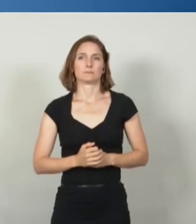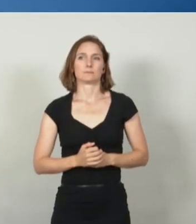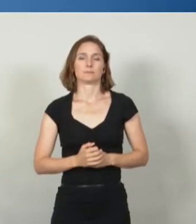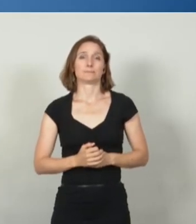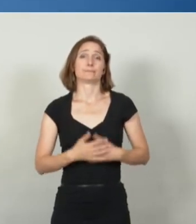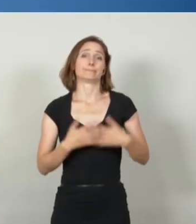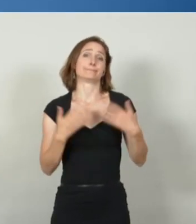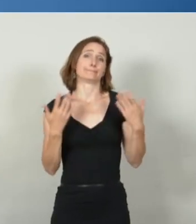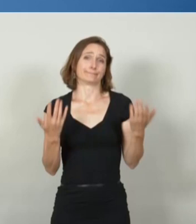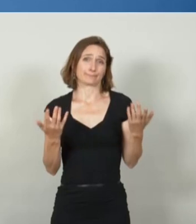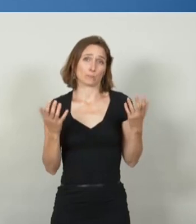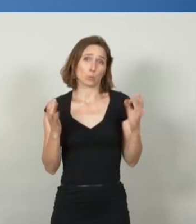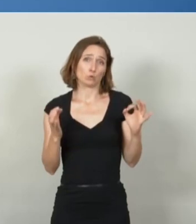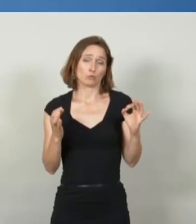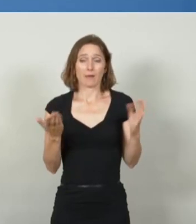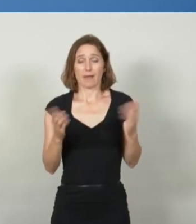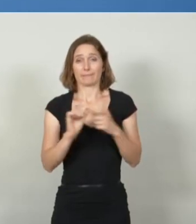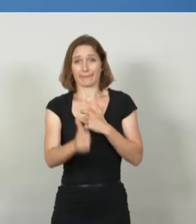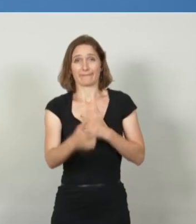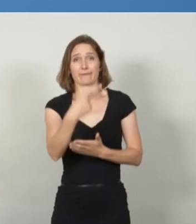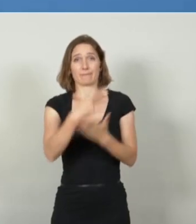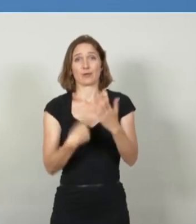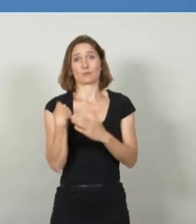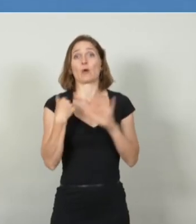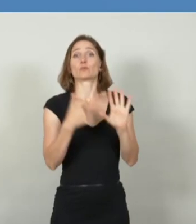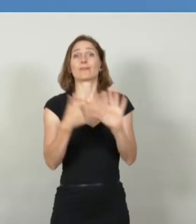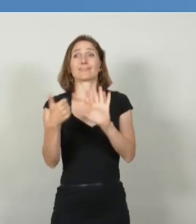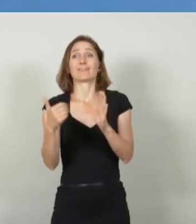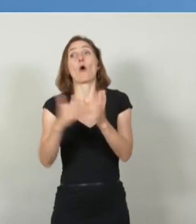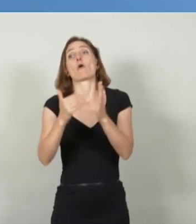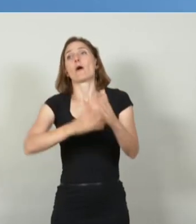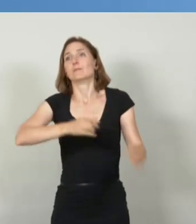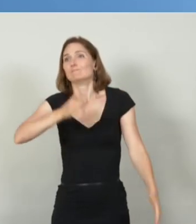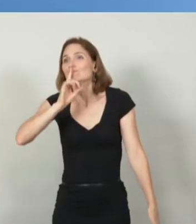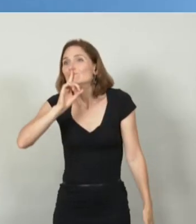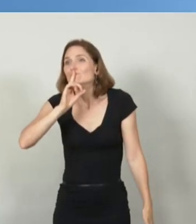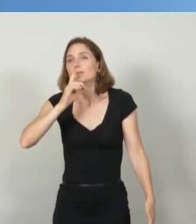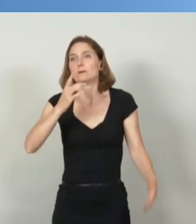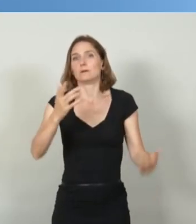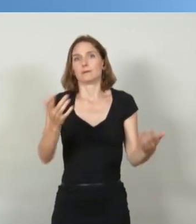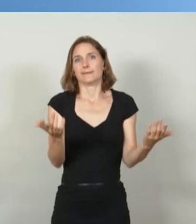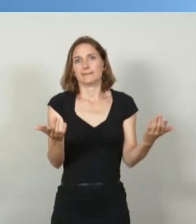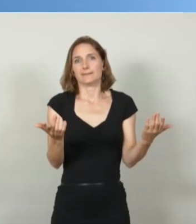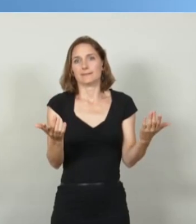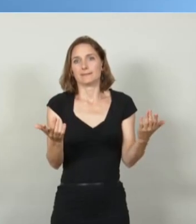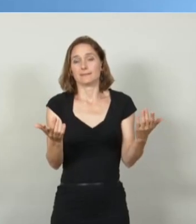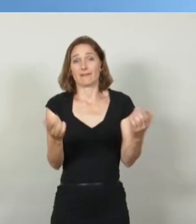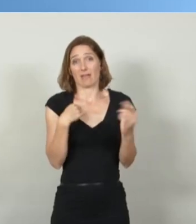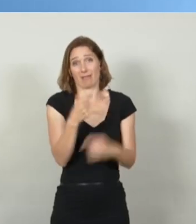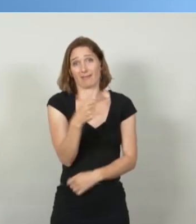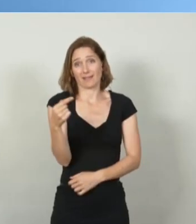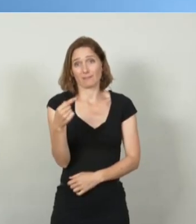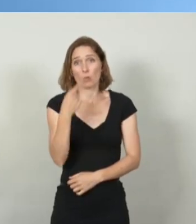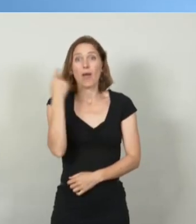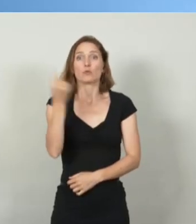alors évidemment et là ces pages 66 et vous gardez encore une fois bien de le dire dans les mois puisqu'il y a toujours un